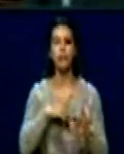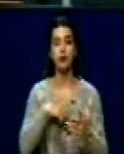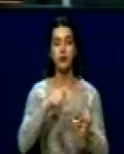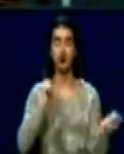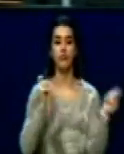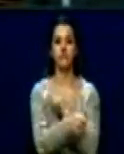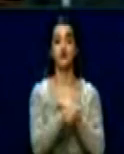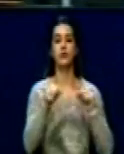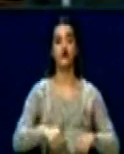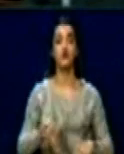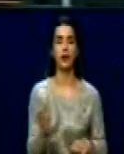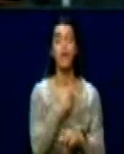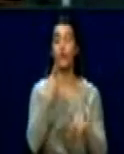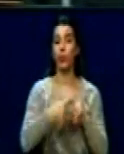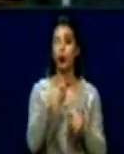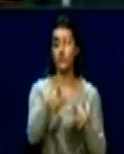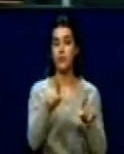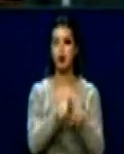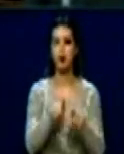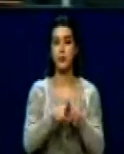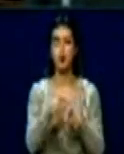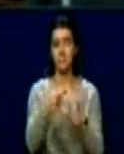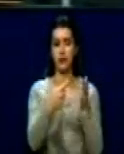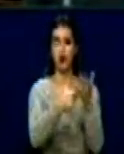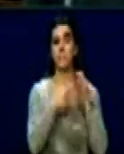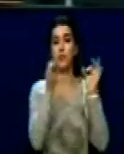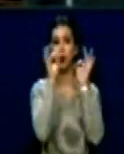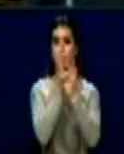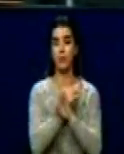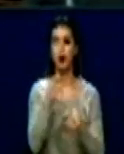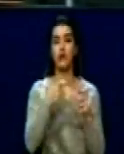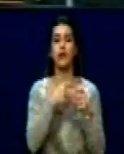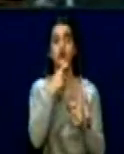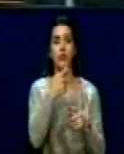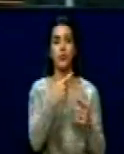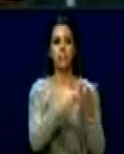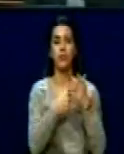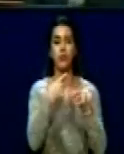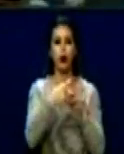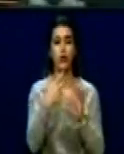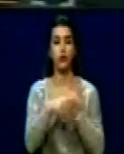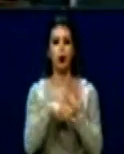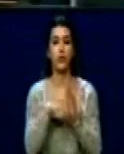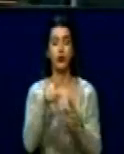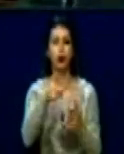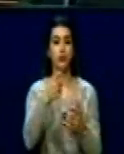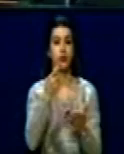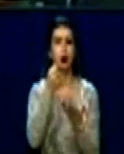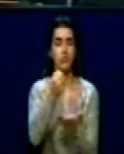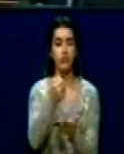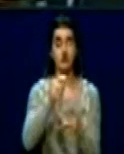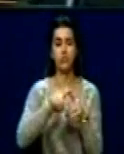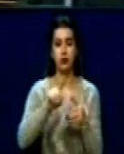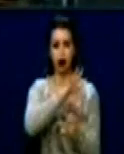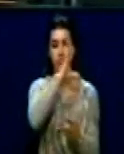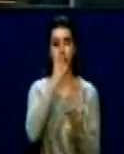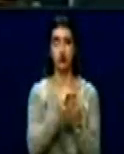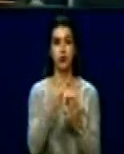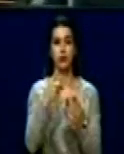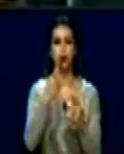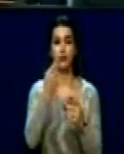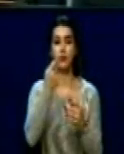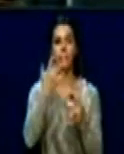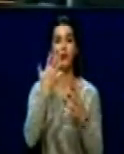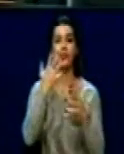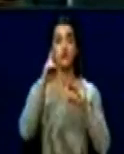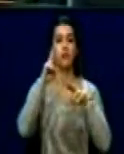qeveri. Dhe këtu as nuk tregohet se si do të reflektojë ky fond, ose si ka reflektuar deri tash në buxhetin e gjithbashëm, në hyrat e gjithbashme